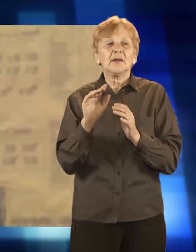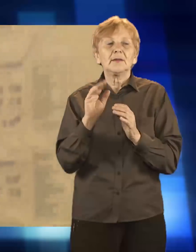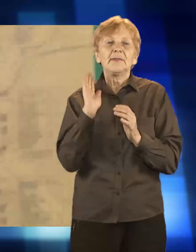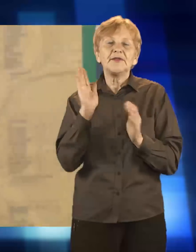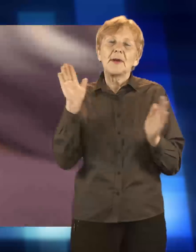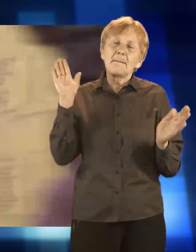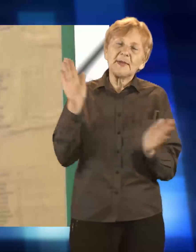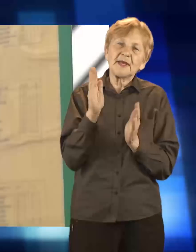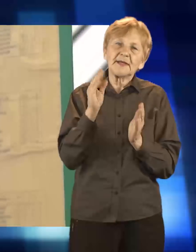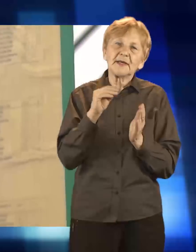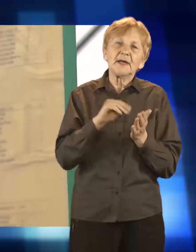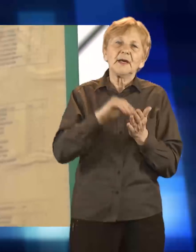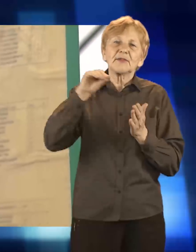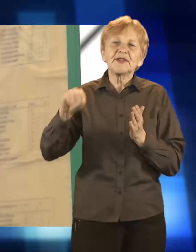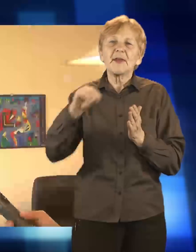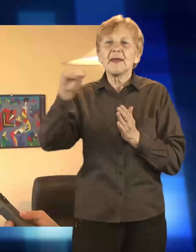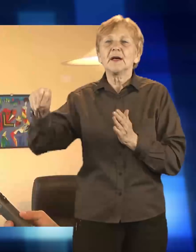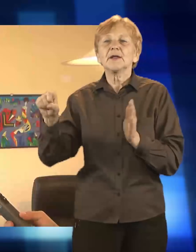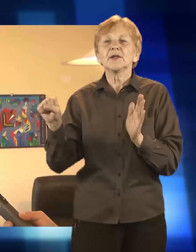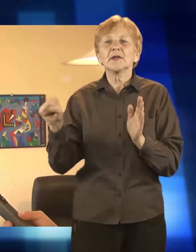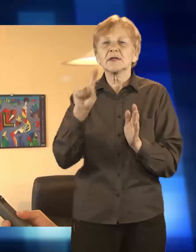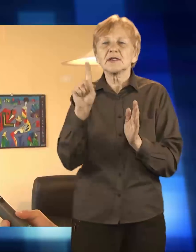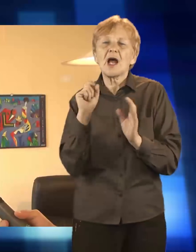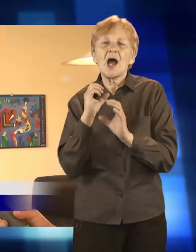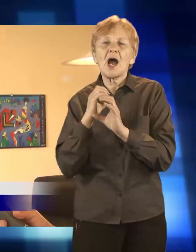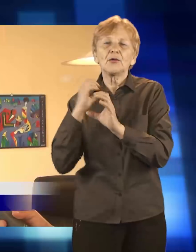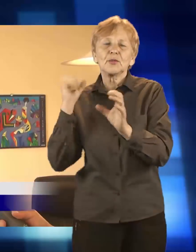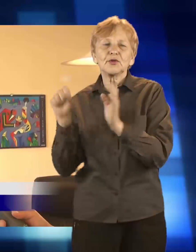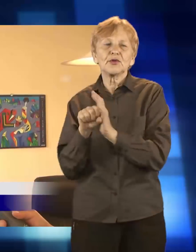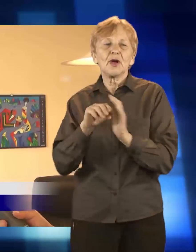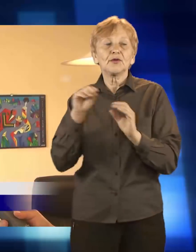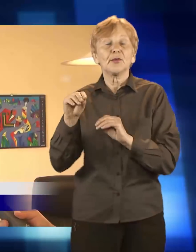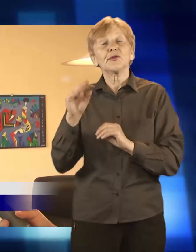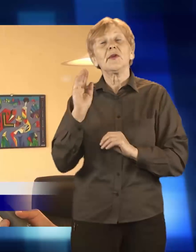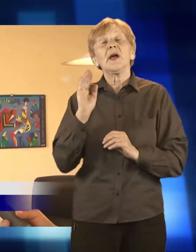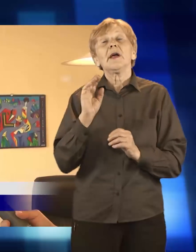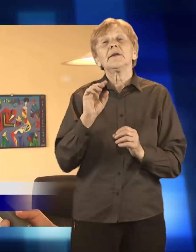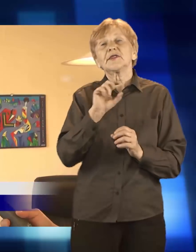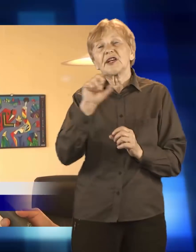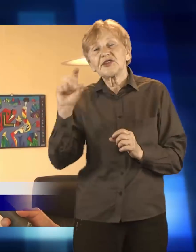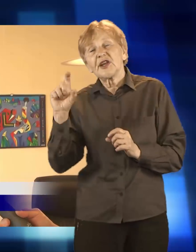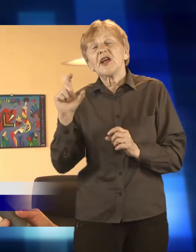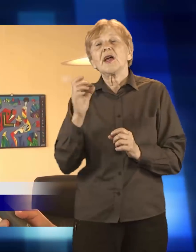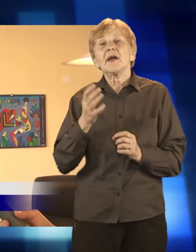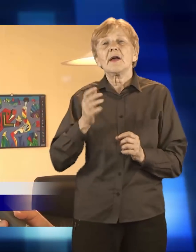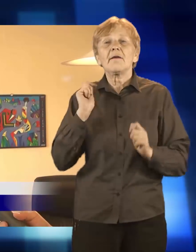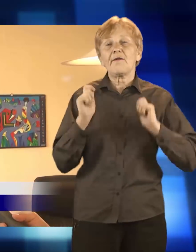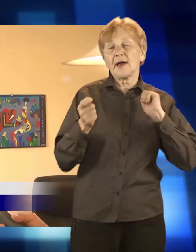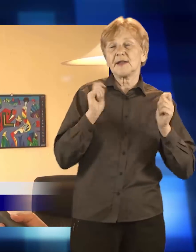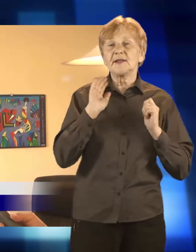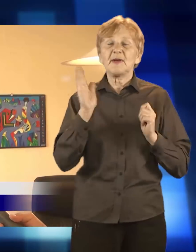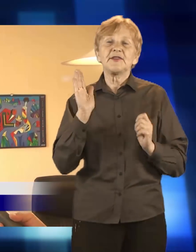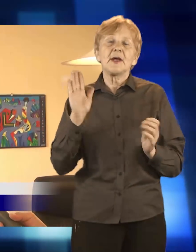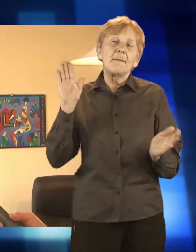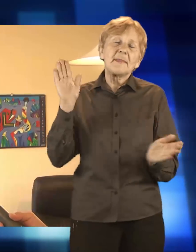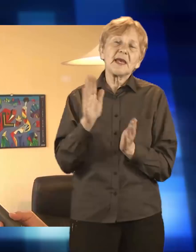rozkładu w okresie letnim. Niecelowe jest pozostawieniem autobusów szkolnych w wakacje, bo są zbędne,